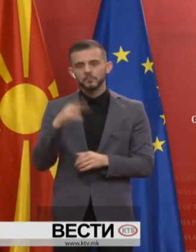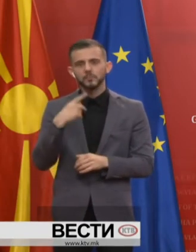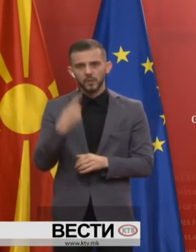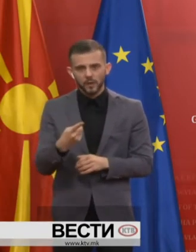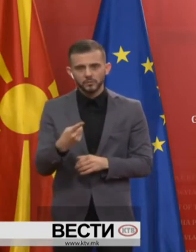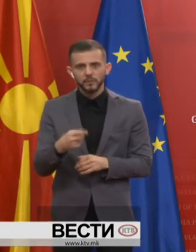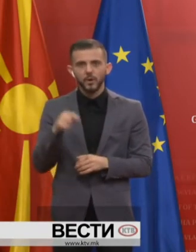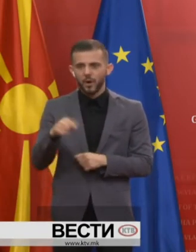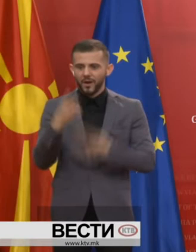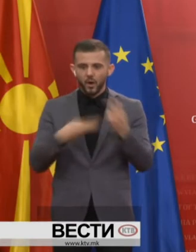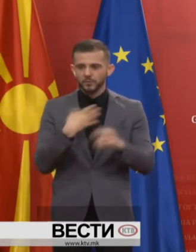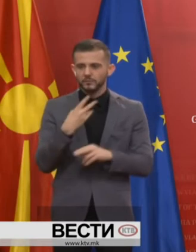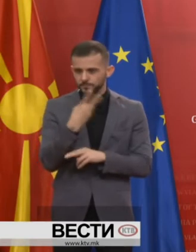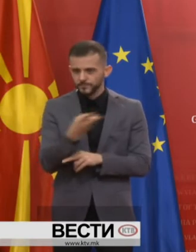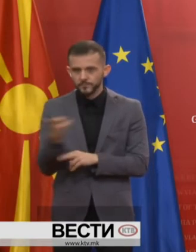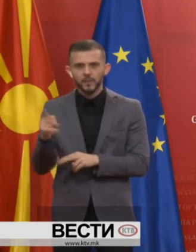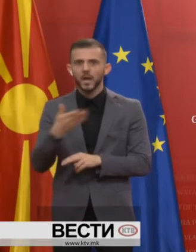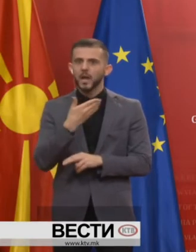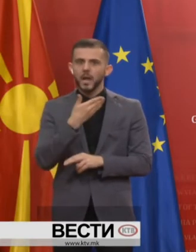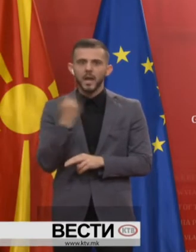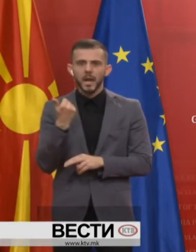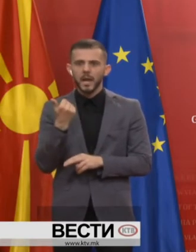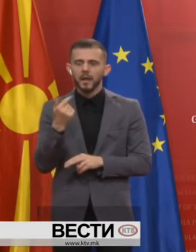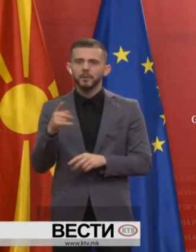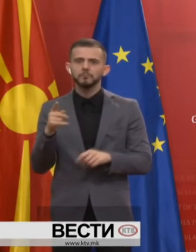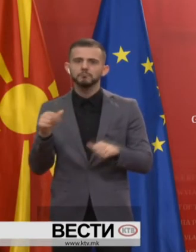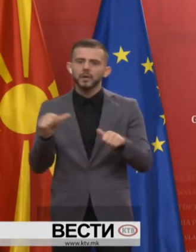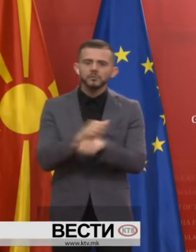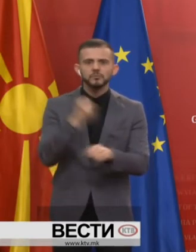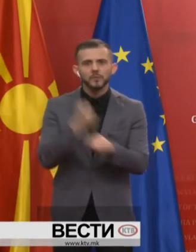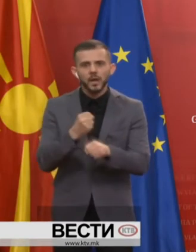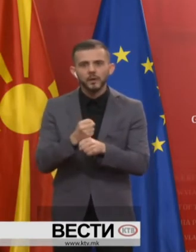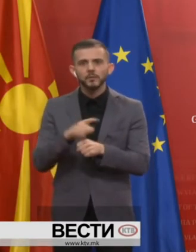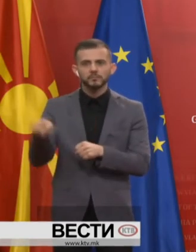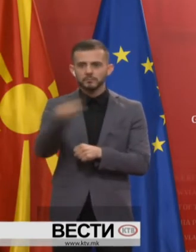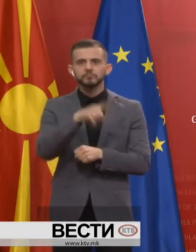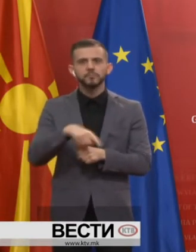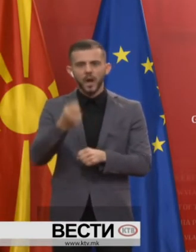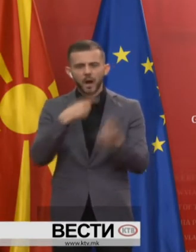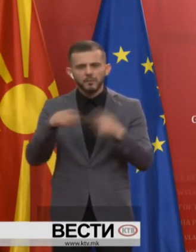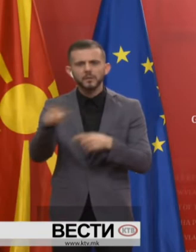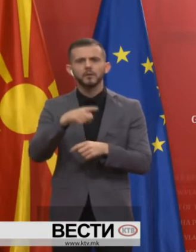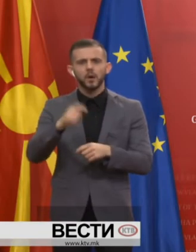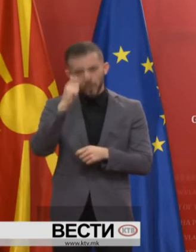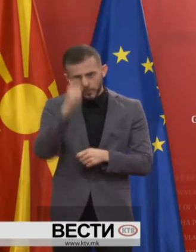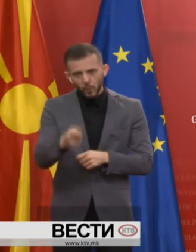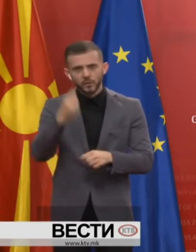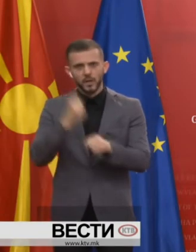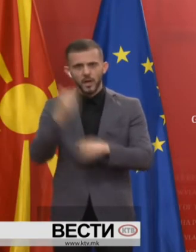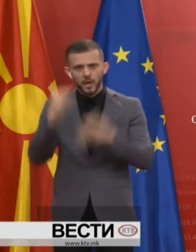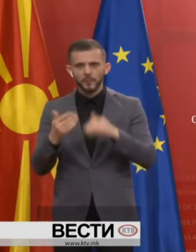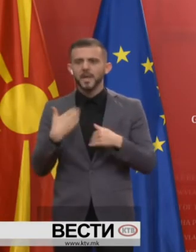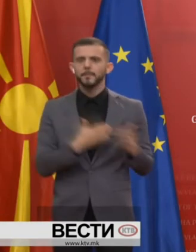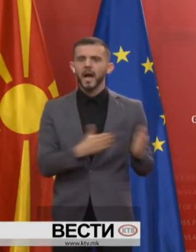овие контроли е констатирано дека нема специфични отстапувања, секторот ги почитува препораките, се одржува ред